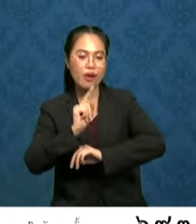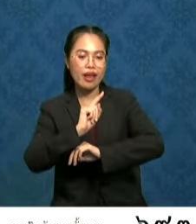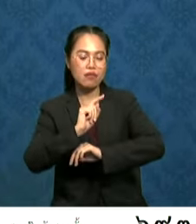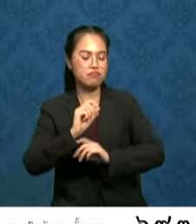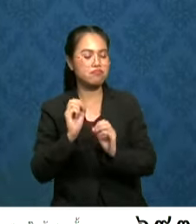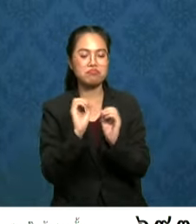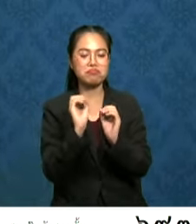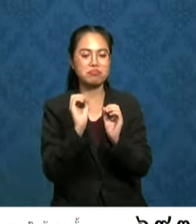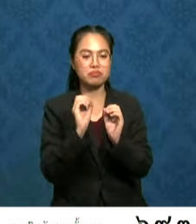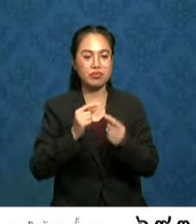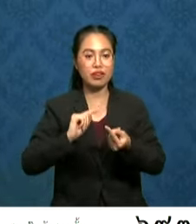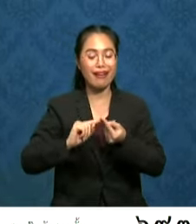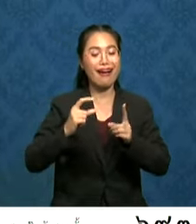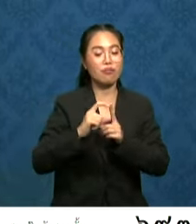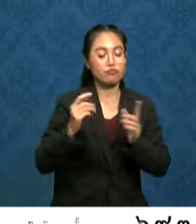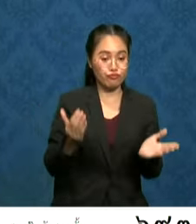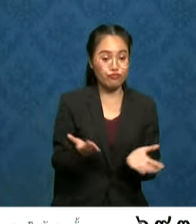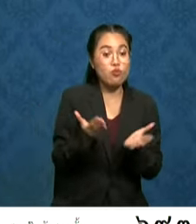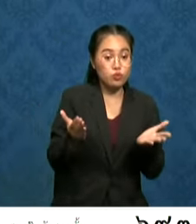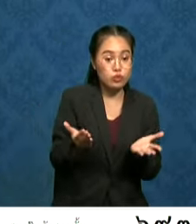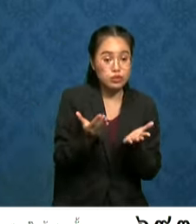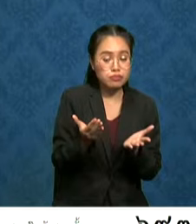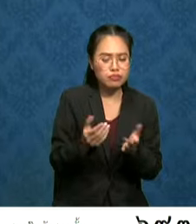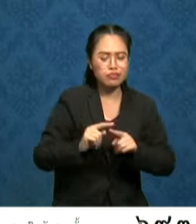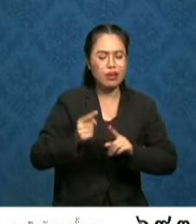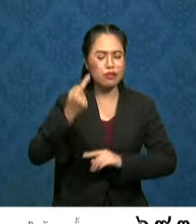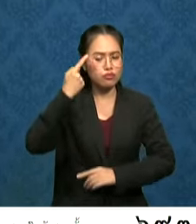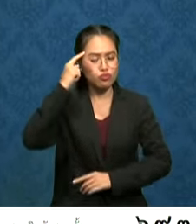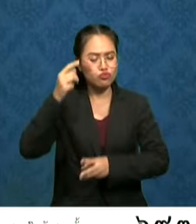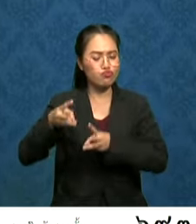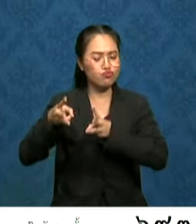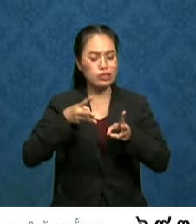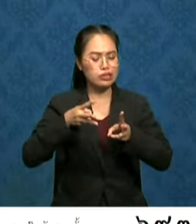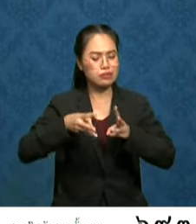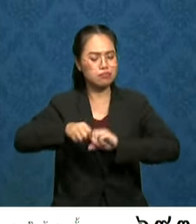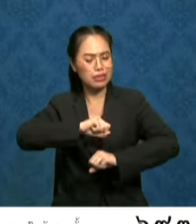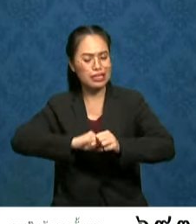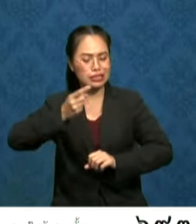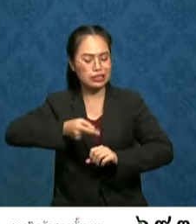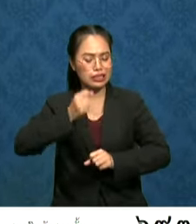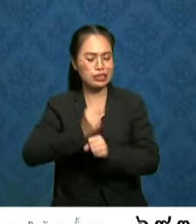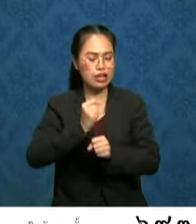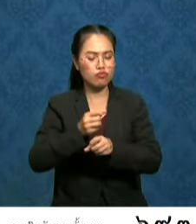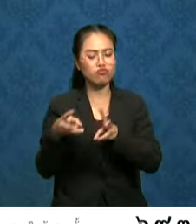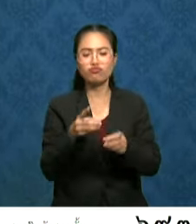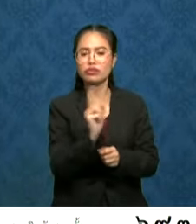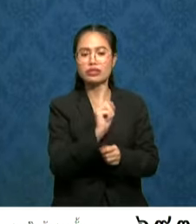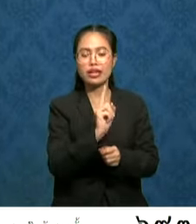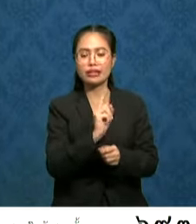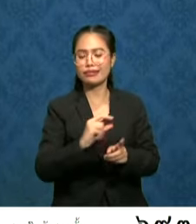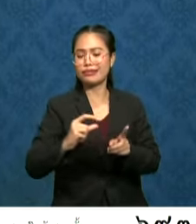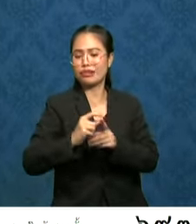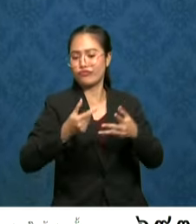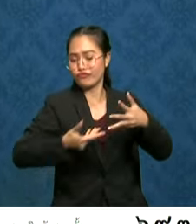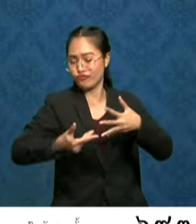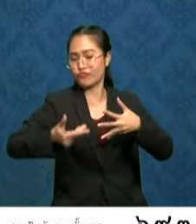เสริมถึง 37คำนะคะแต่ว่าเราไม่รู้เลยว่าวิธีการทำอย่างไรมีการใช้คำว่ายกระดับ17คำค่ะ